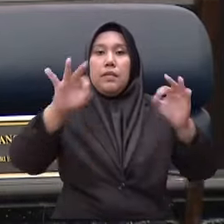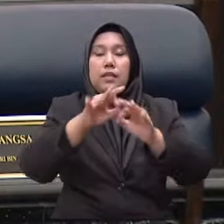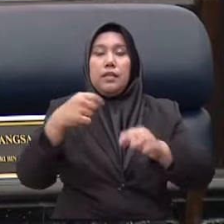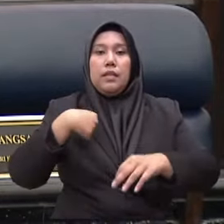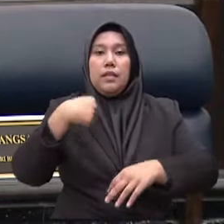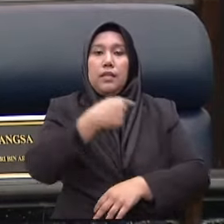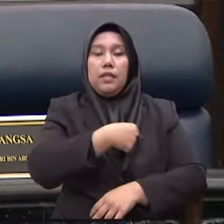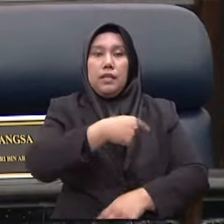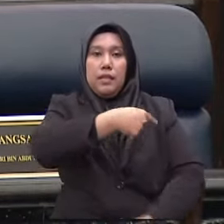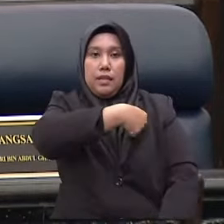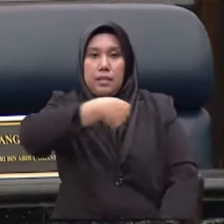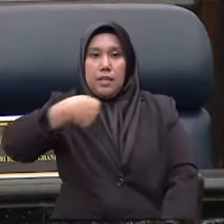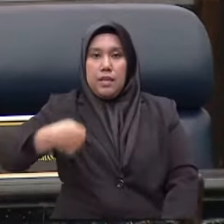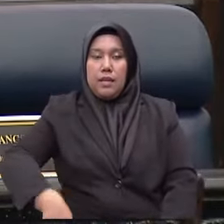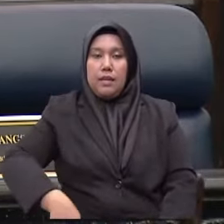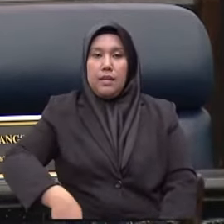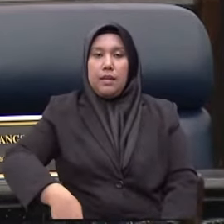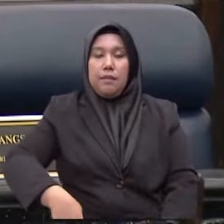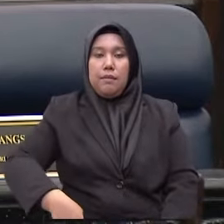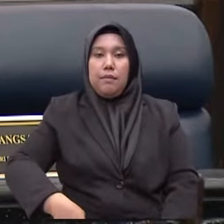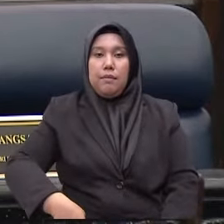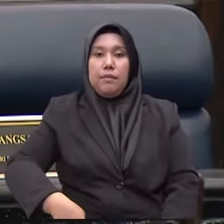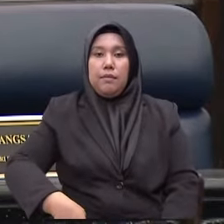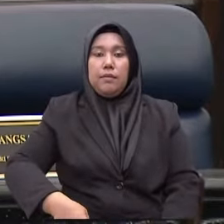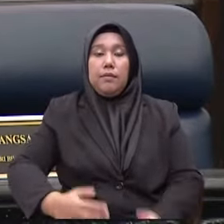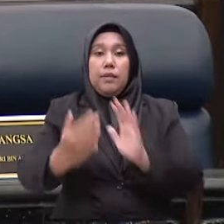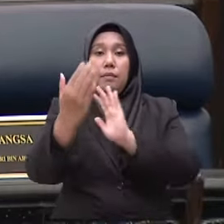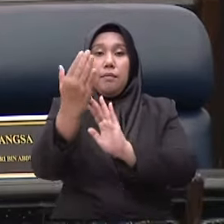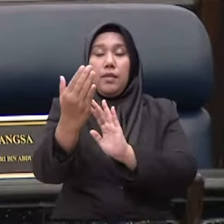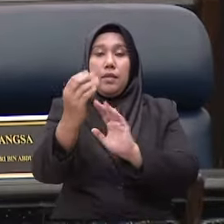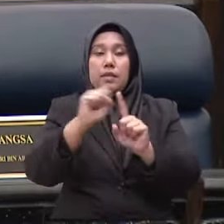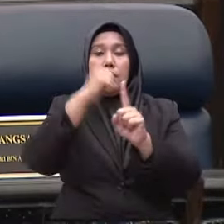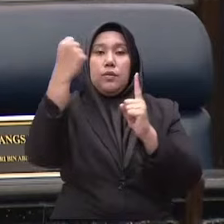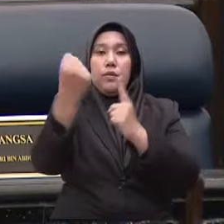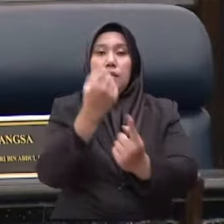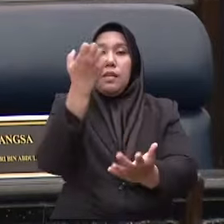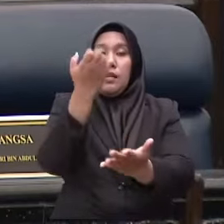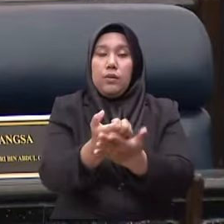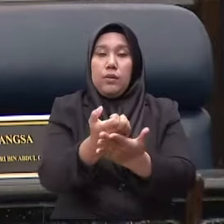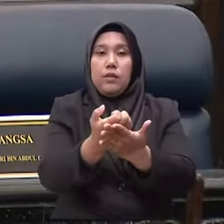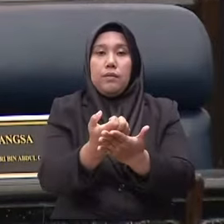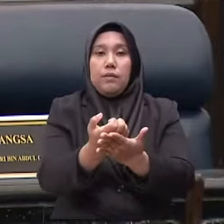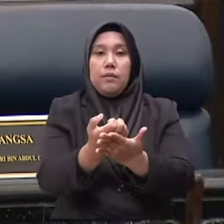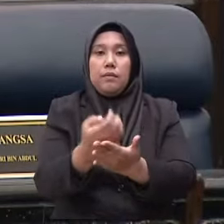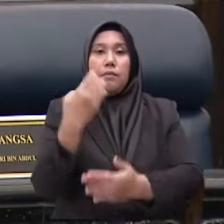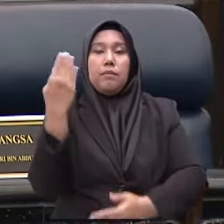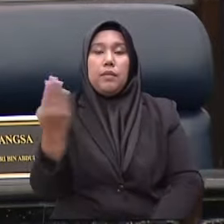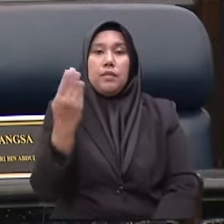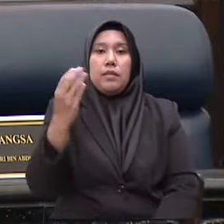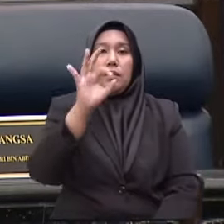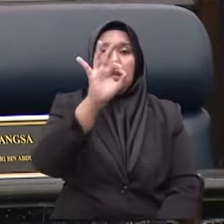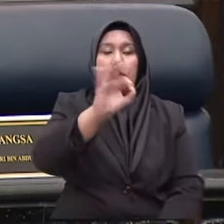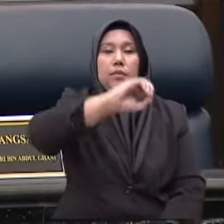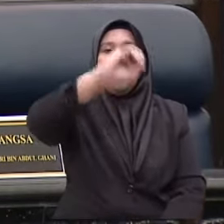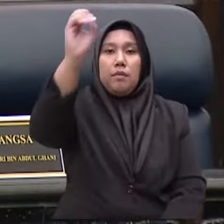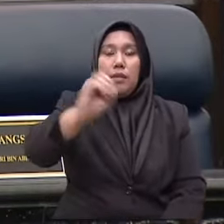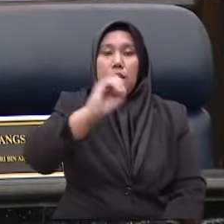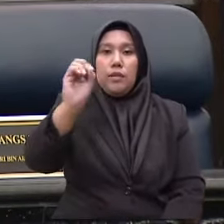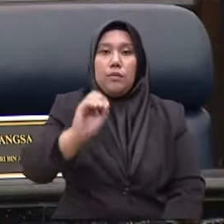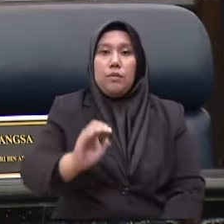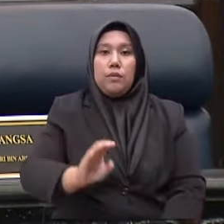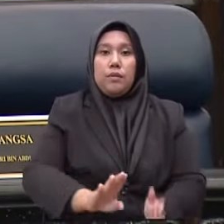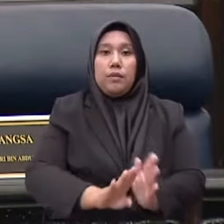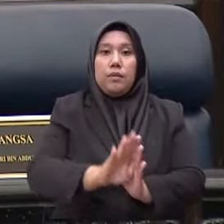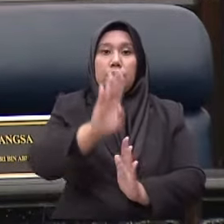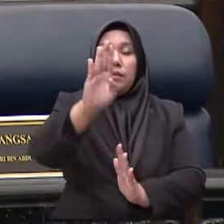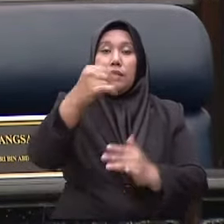China mereka berdepan dengan keadaan ekonomi yang biasa mereka lihat 9% punya grow sekarang lebih